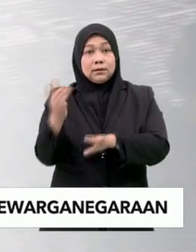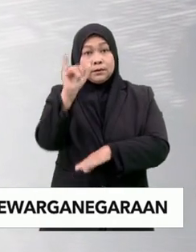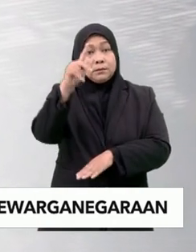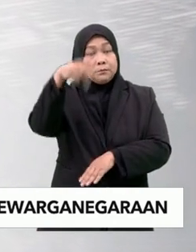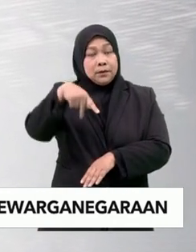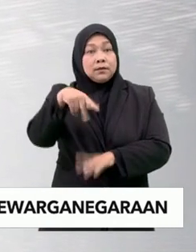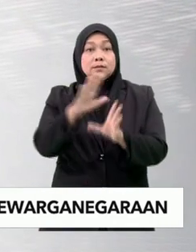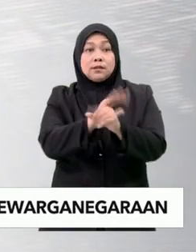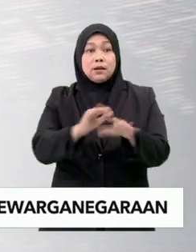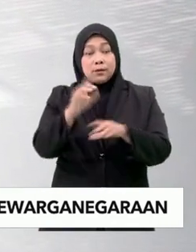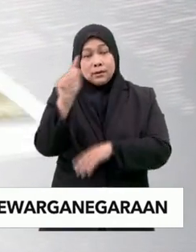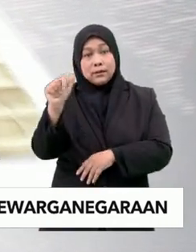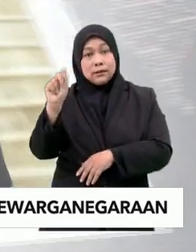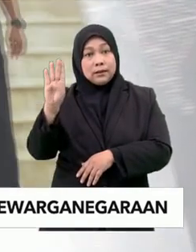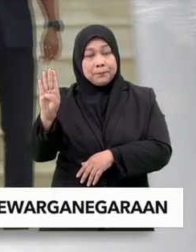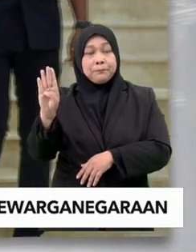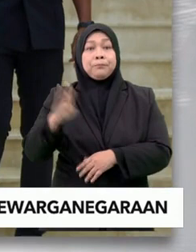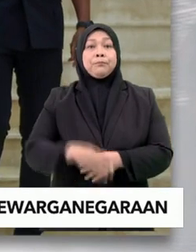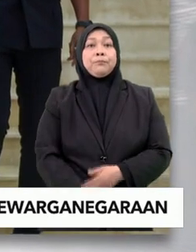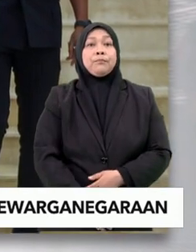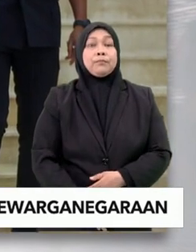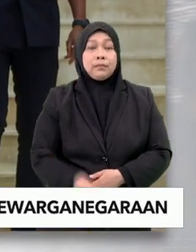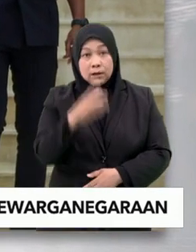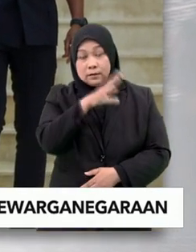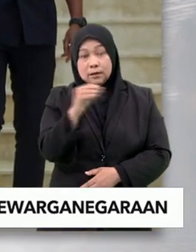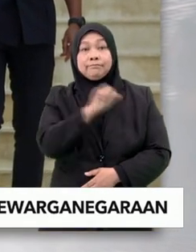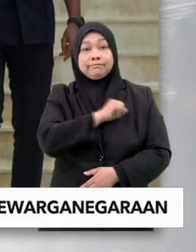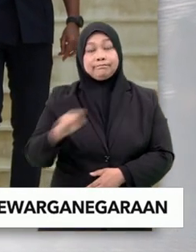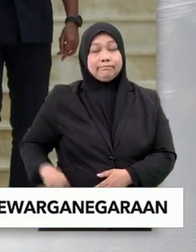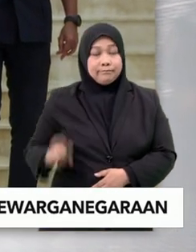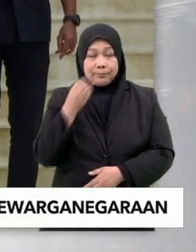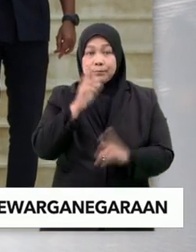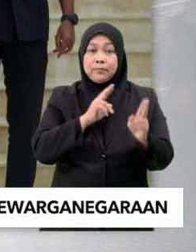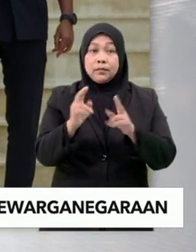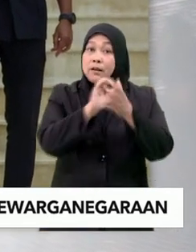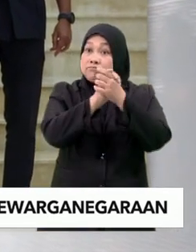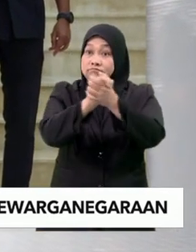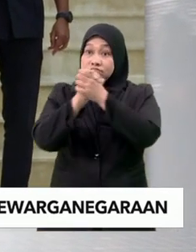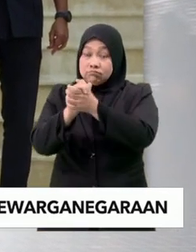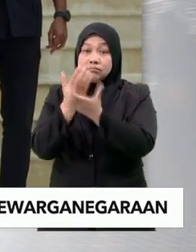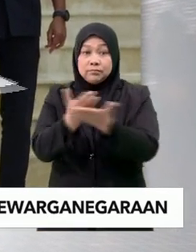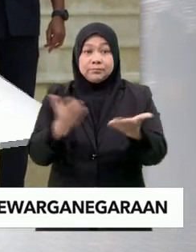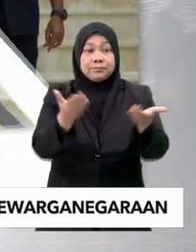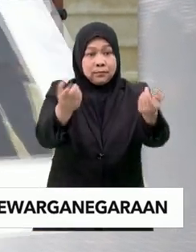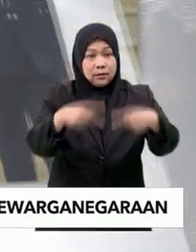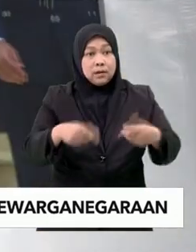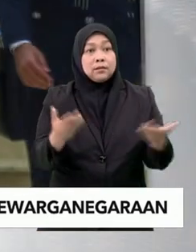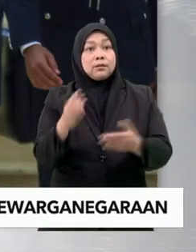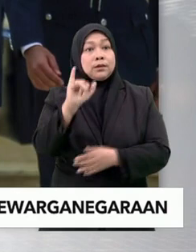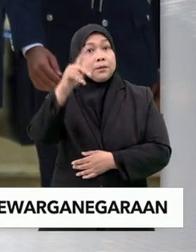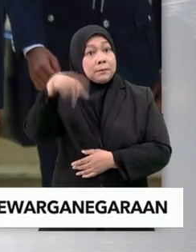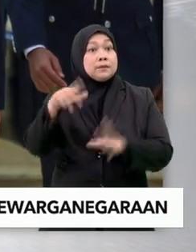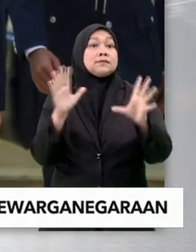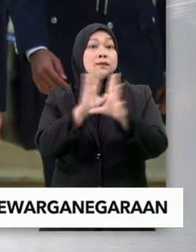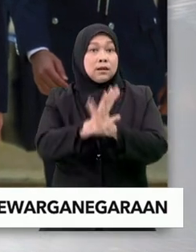Sarawak allahyarham Tun Abdul tayb Mahmud Baginda juga turut menzahirkan ucapan tahniah mengalu-alukan kehadiran yang di-pertua Negeri